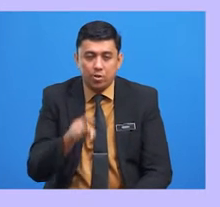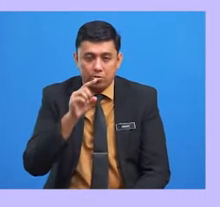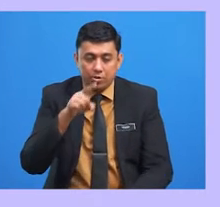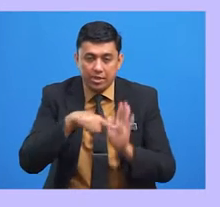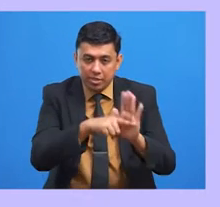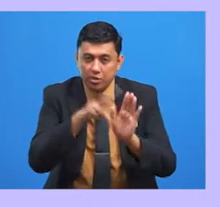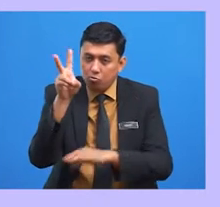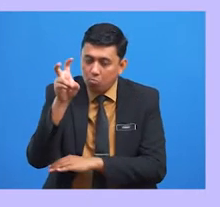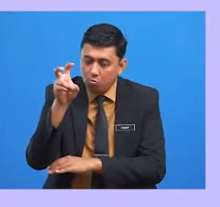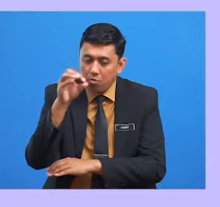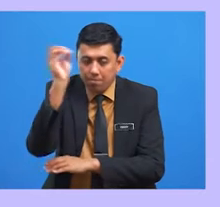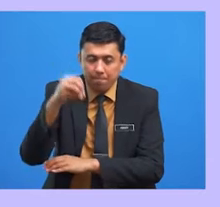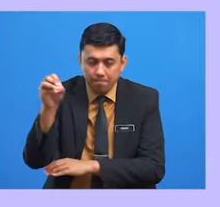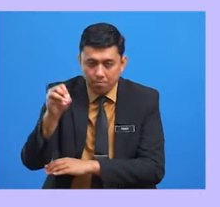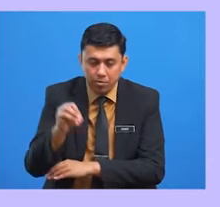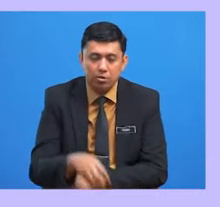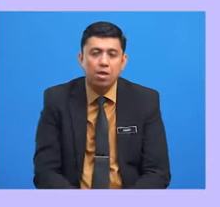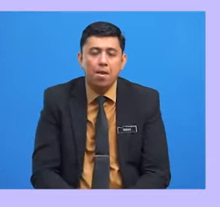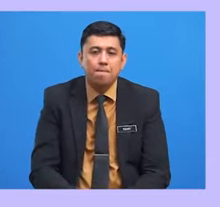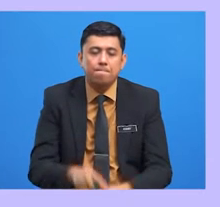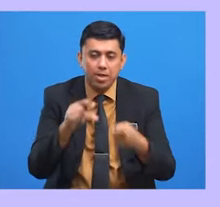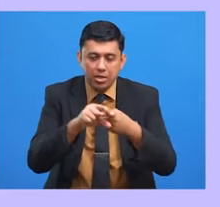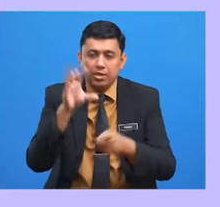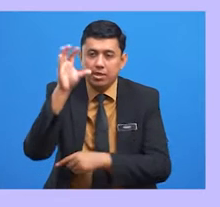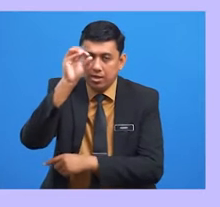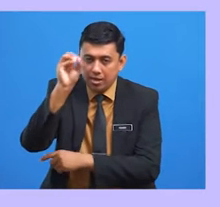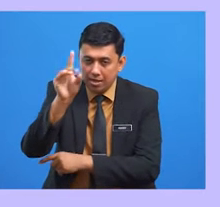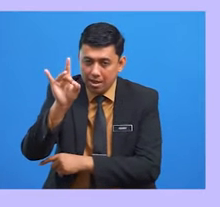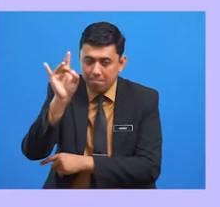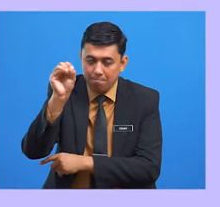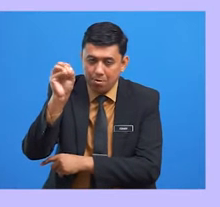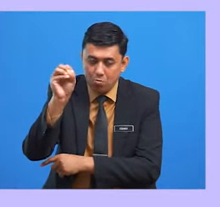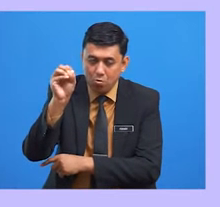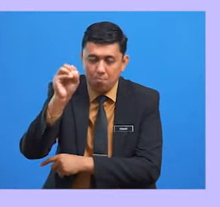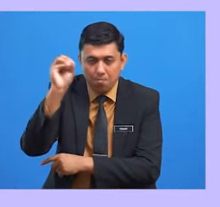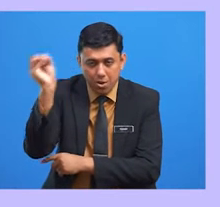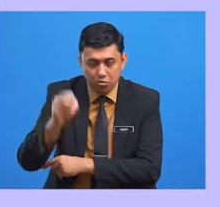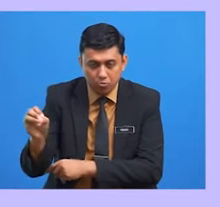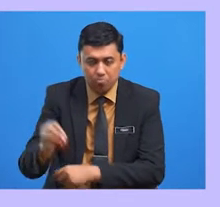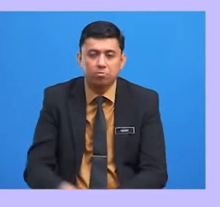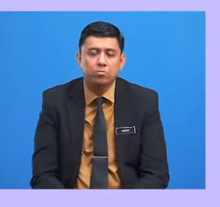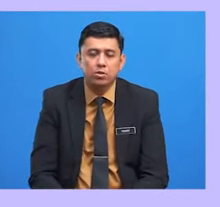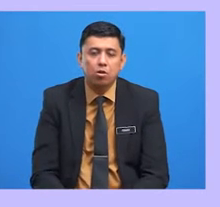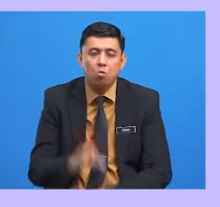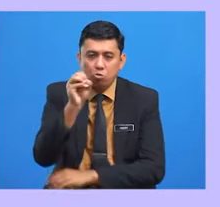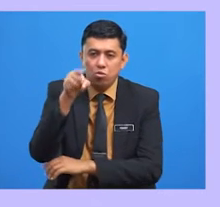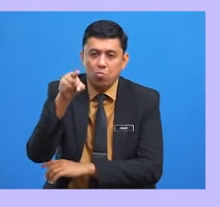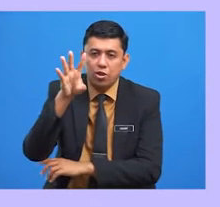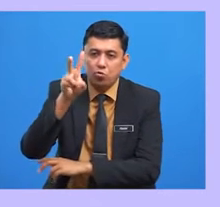negatif 20% bahagi 80%. Jawapannya negatif